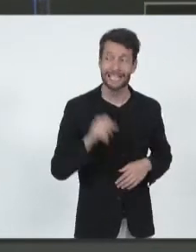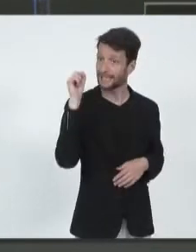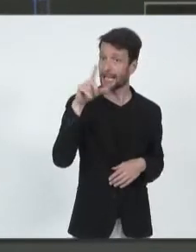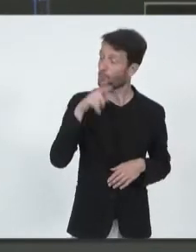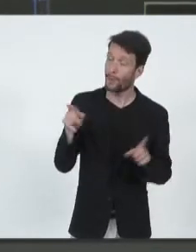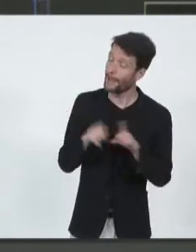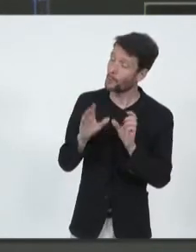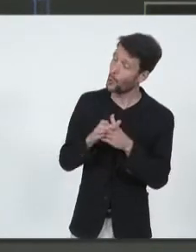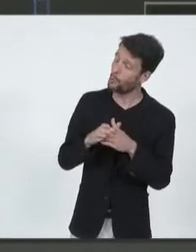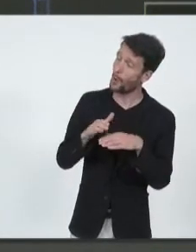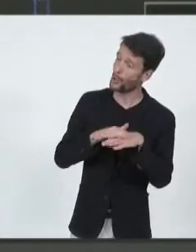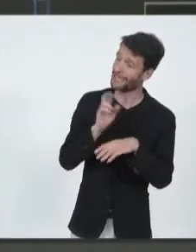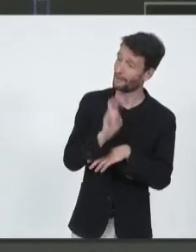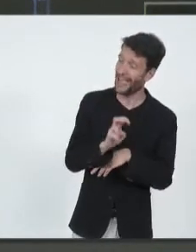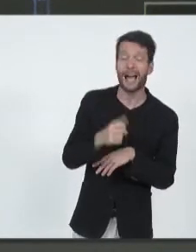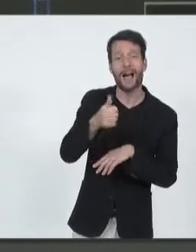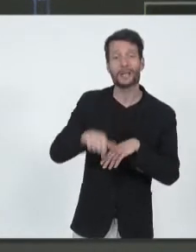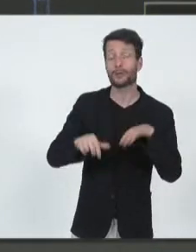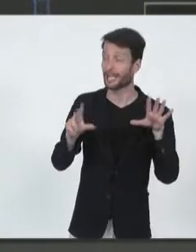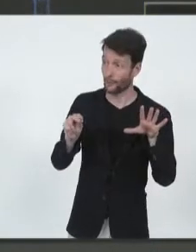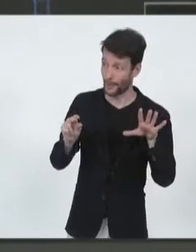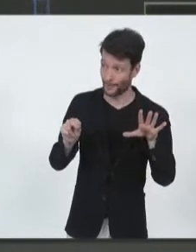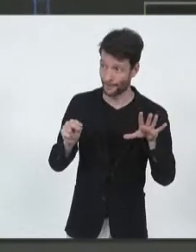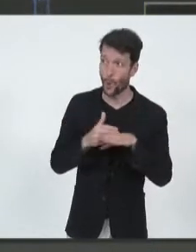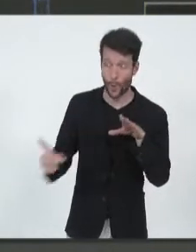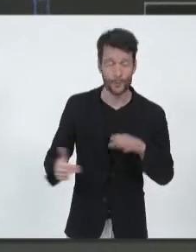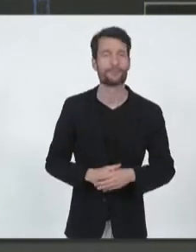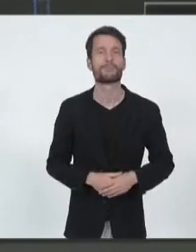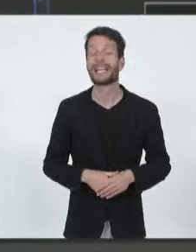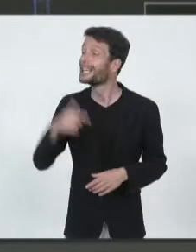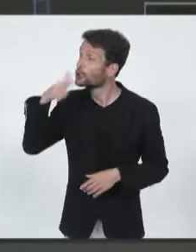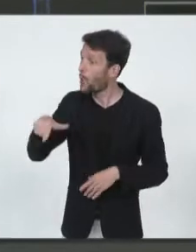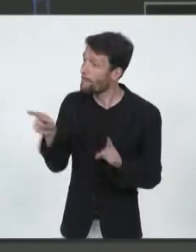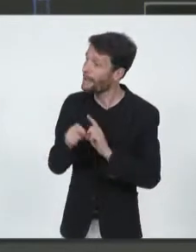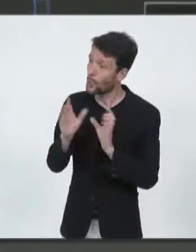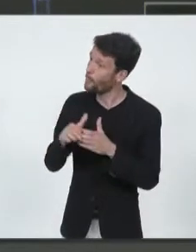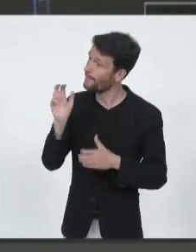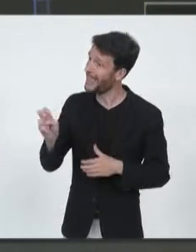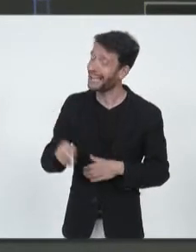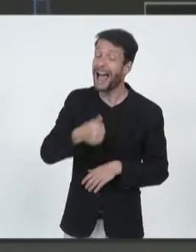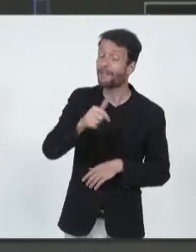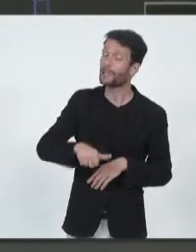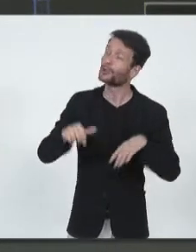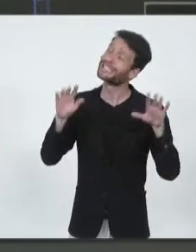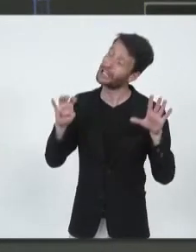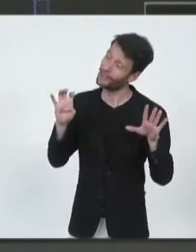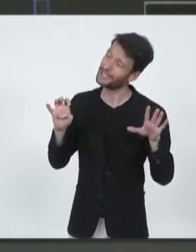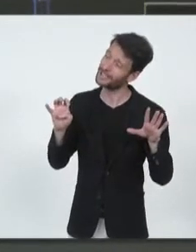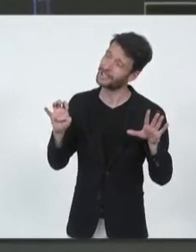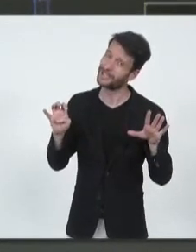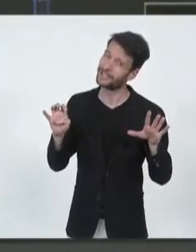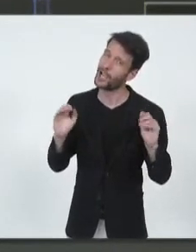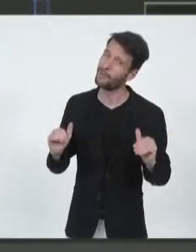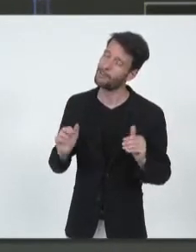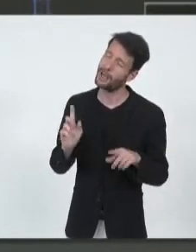du ticket unitaire, il est de 1,80 €. Et à Lyon, encore chez vos amis politiques, le prix du ticket unitaire, il est de 1,90 €. Voilà, je pense que c'est